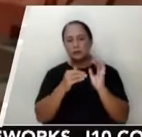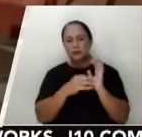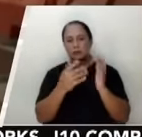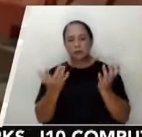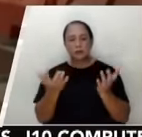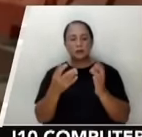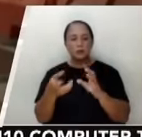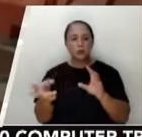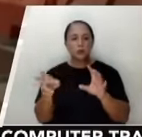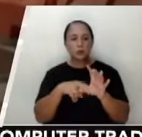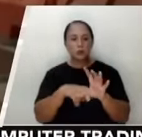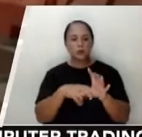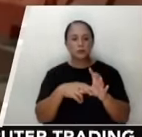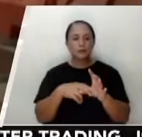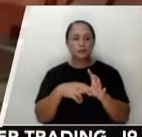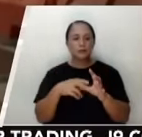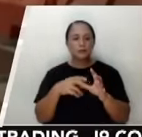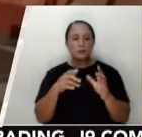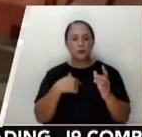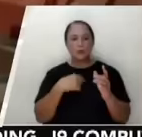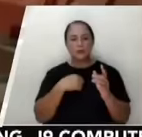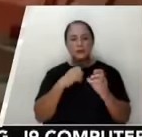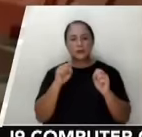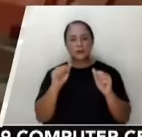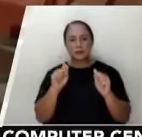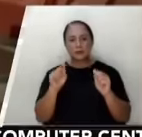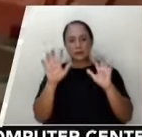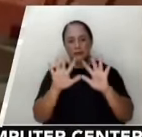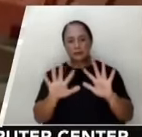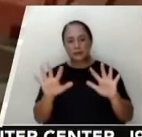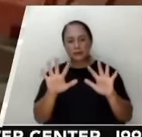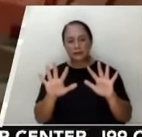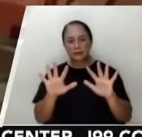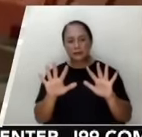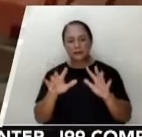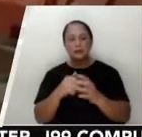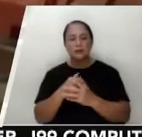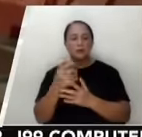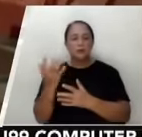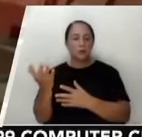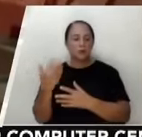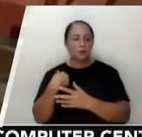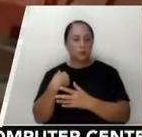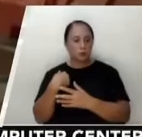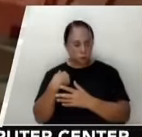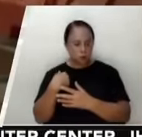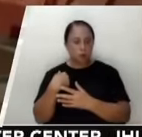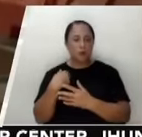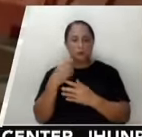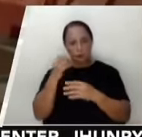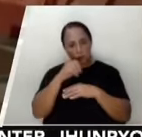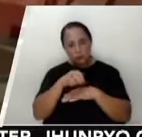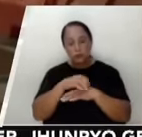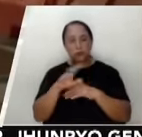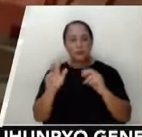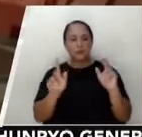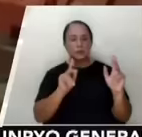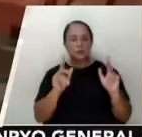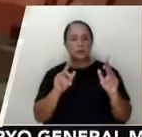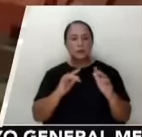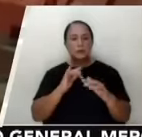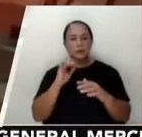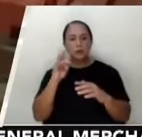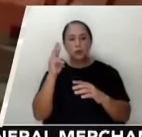pasaherong darating sa Sabado at Linggo ng Pagkabuhay. Samantala, pinapayuhan naman ang mga pasahero na pumunta sa airport